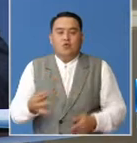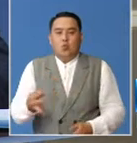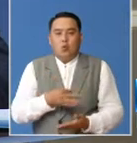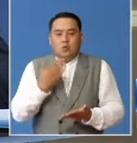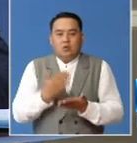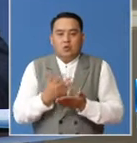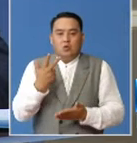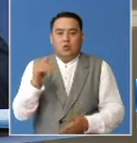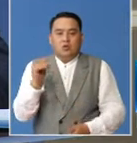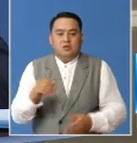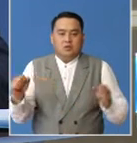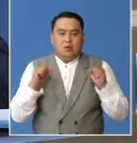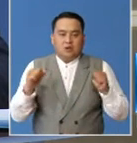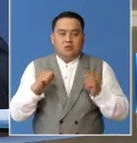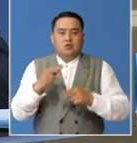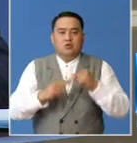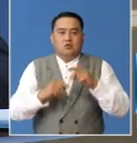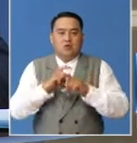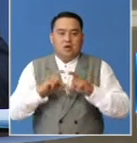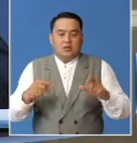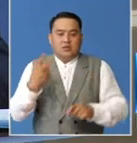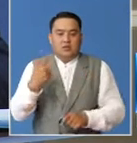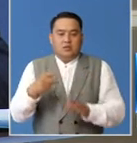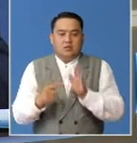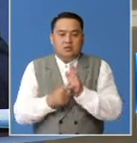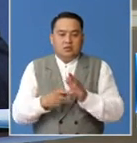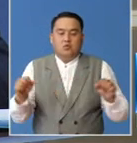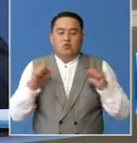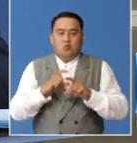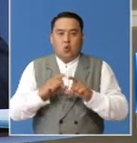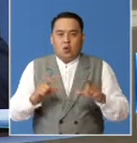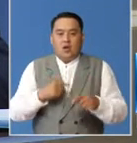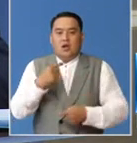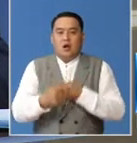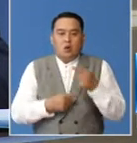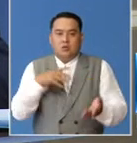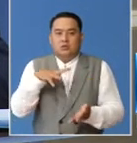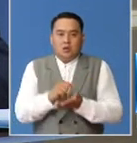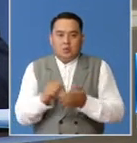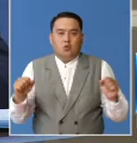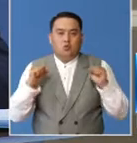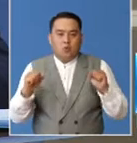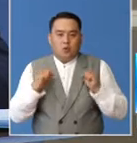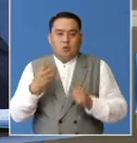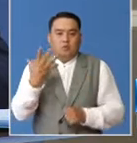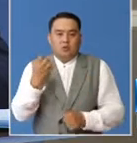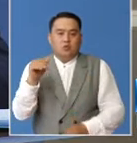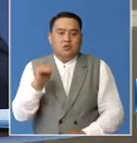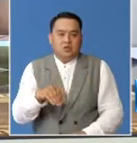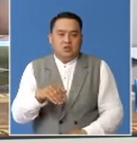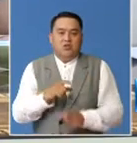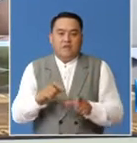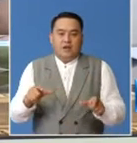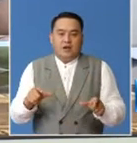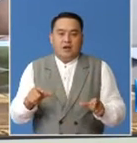действует более 3000 спортивных сооружений, 37 спортивных школ. Регулярно занимается спортом более 500 тысяч